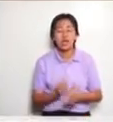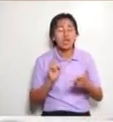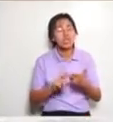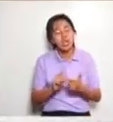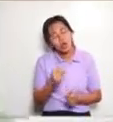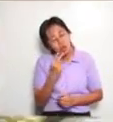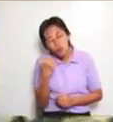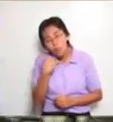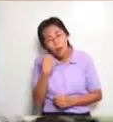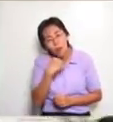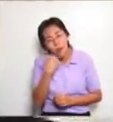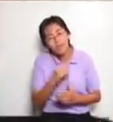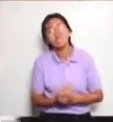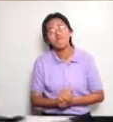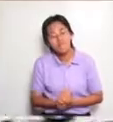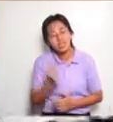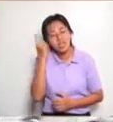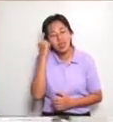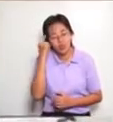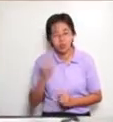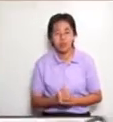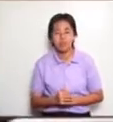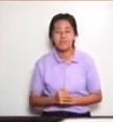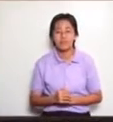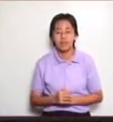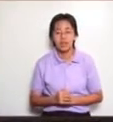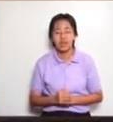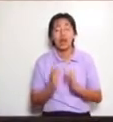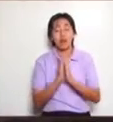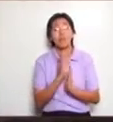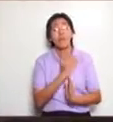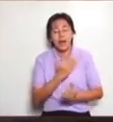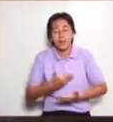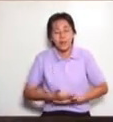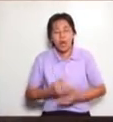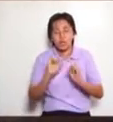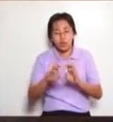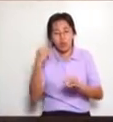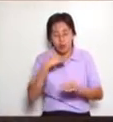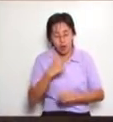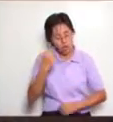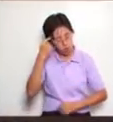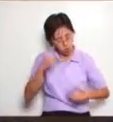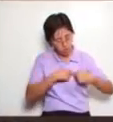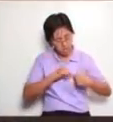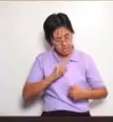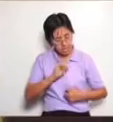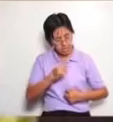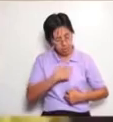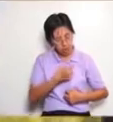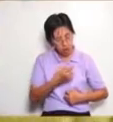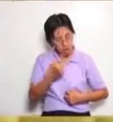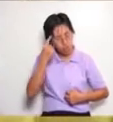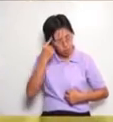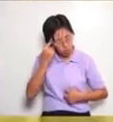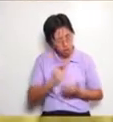ตามดูไปเรอย นะ อย่ที่ท่านพระทุกรูปวปษณะจาร์ทุกทานจะสอนใหตามดูจิตไปเรอยแลววัดีค